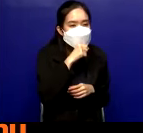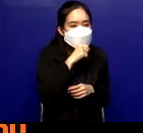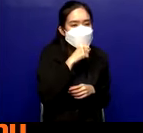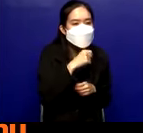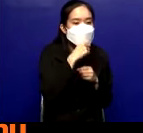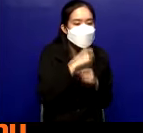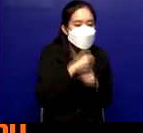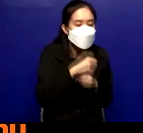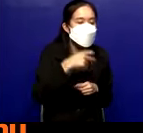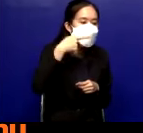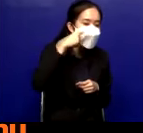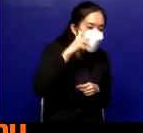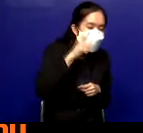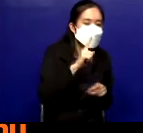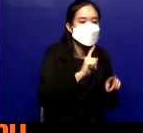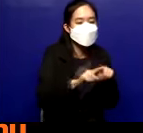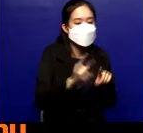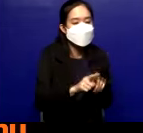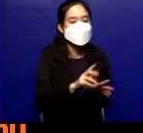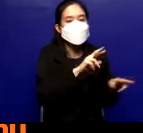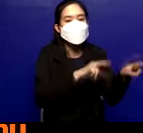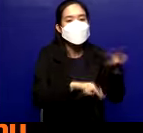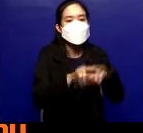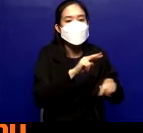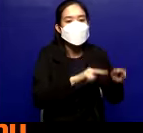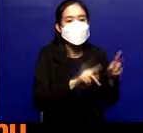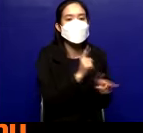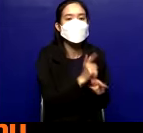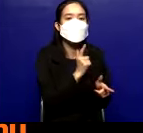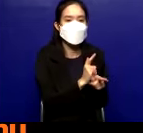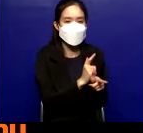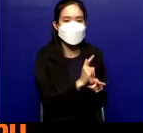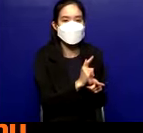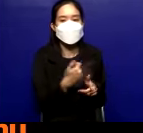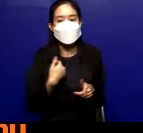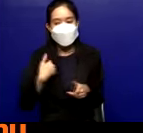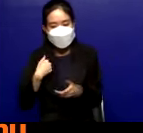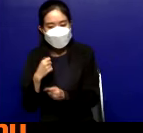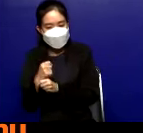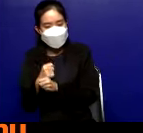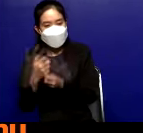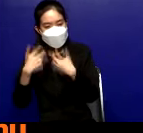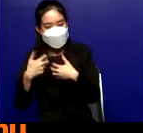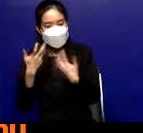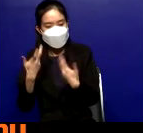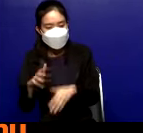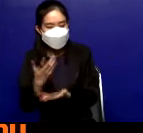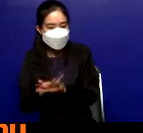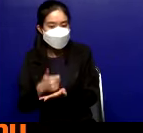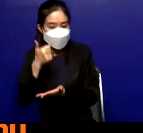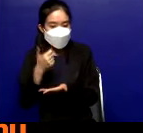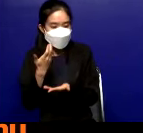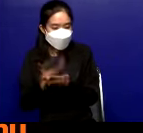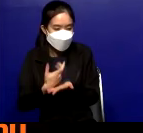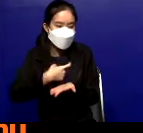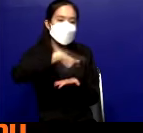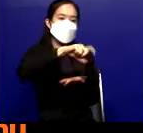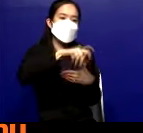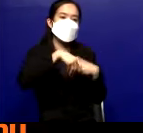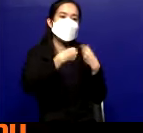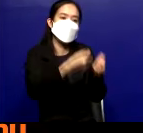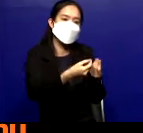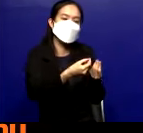าเงินอุดหนุนเด็กเนี่ยมีความสำคัญต่อพ่อแม่มากแค่ไหนและจากงบประมาณปี65ถ้าจะปรับเป็น600บาทจริ